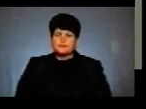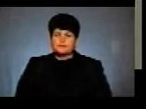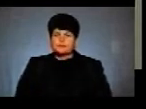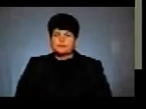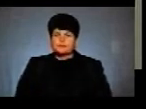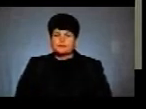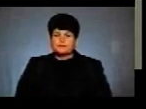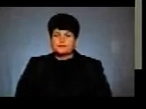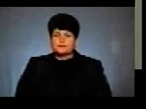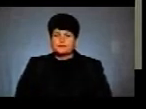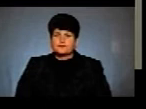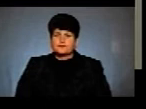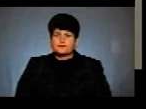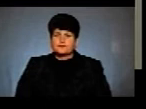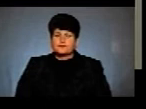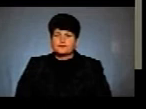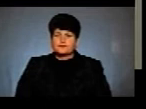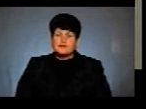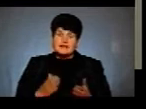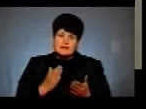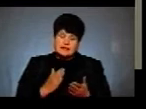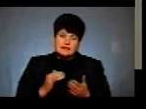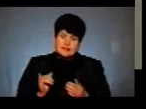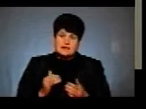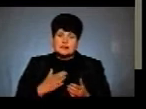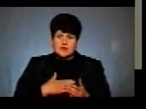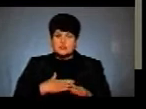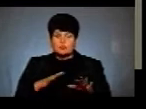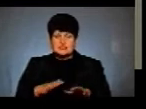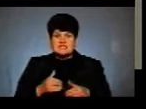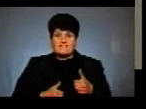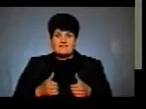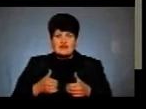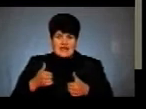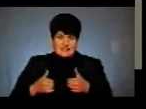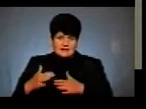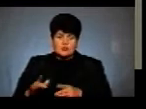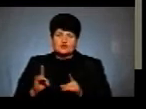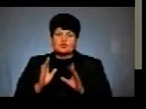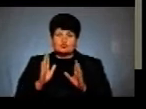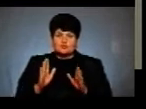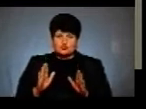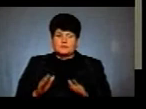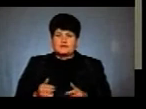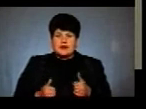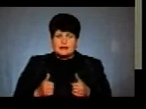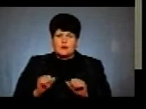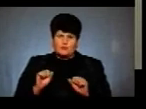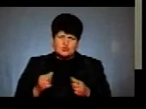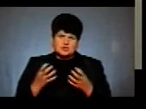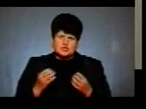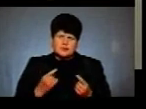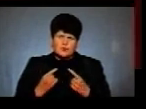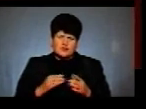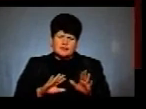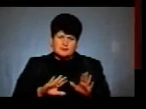Але і наші позиції в рейтингах, я зараз не буду на тому зупинятися, думаю, що буде, так, розділ присвячений рейтингам, можна буде ще про це